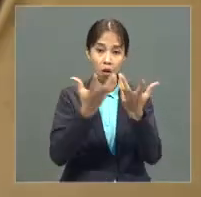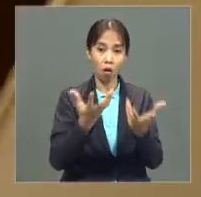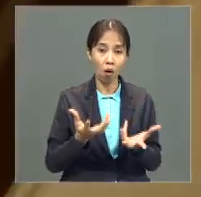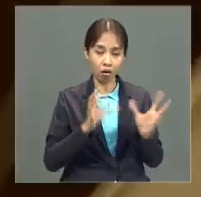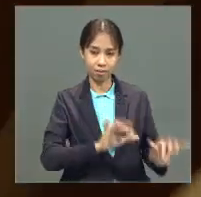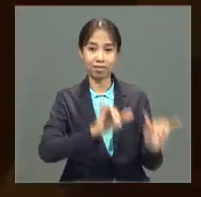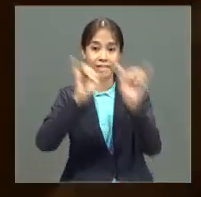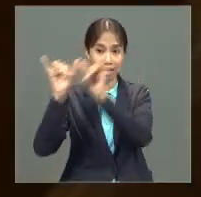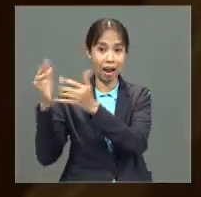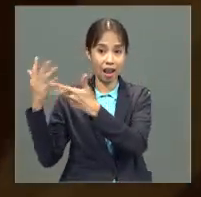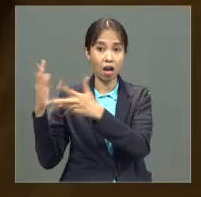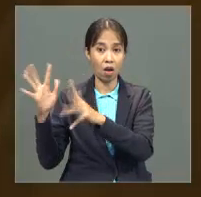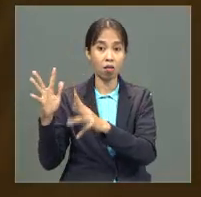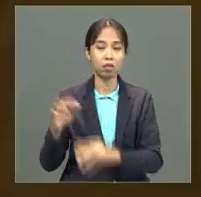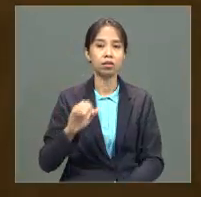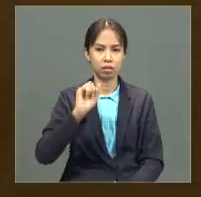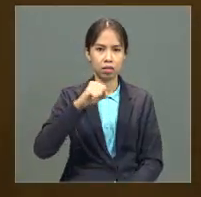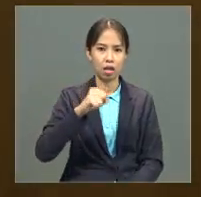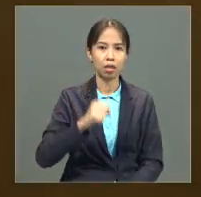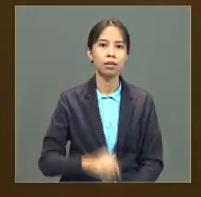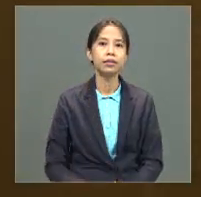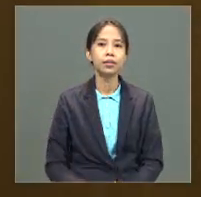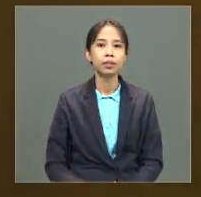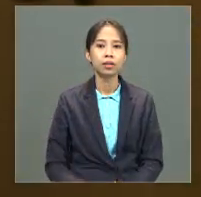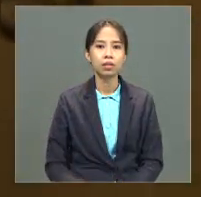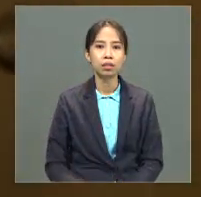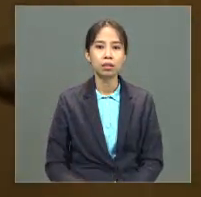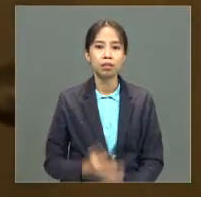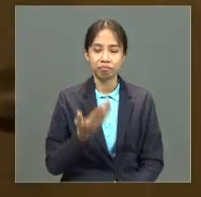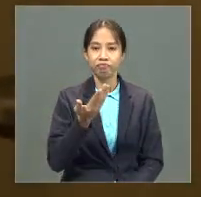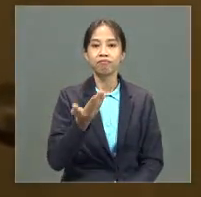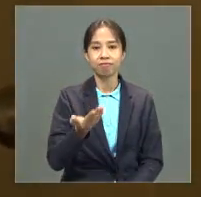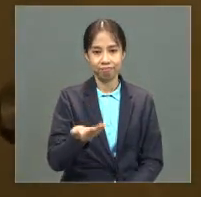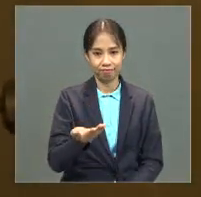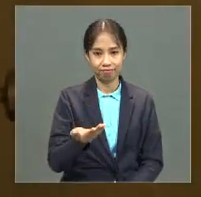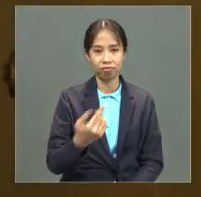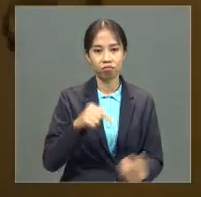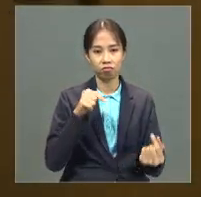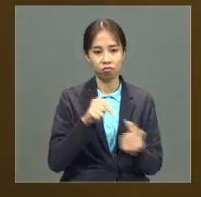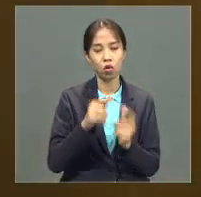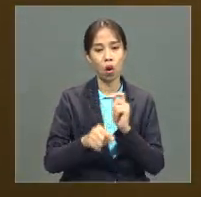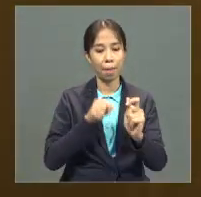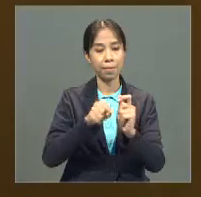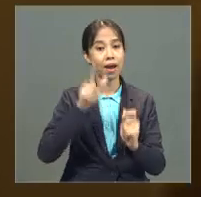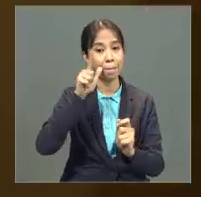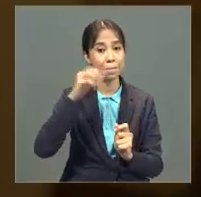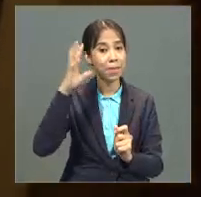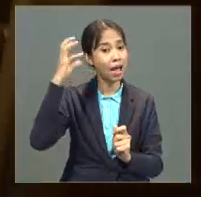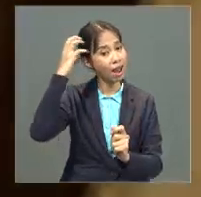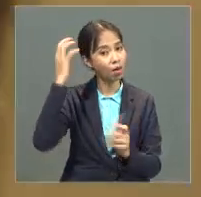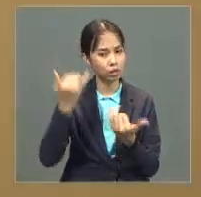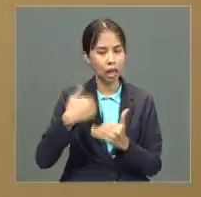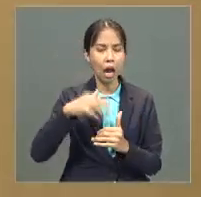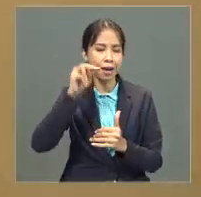ไว้ด้านนอกหมดแล้วใช่ไหม ขนของออกไปด้านนอกหมดแล้วครับ นี่เป็นความเสียหายที่เกิดขึ้นที่อำเภอแม่ลาวล่าสุดนะครับน้ำจากแม่สว